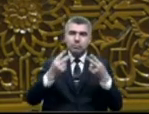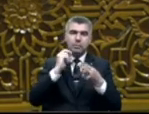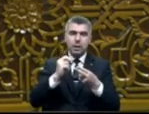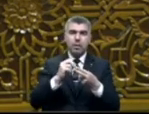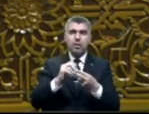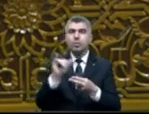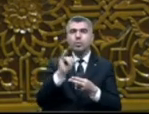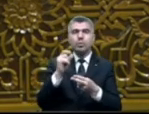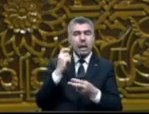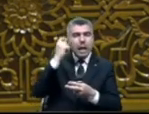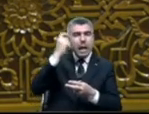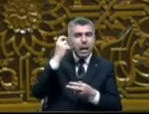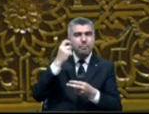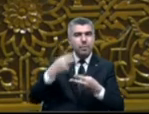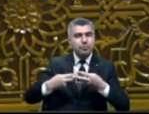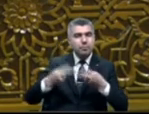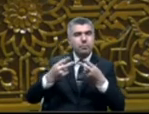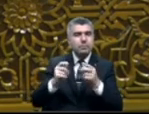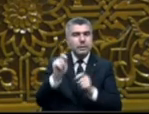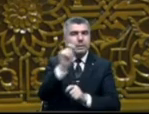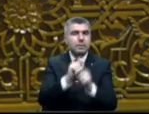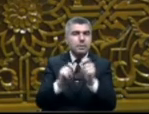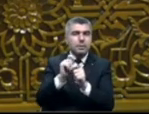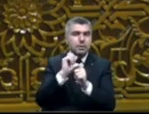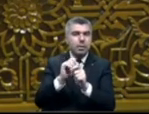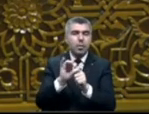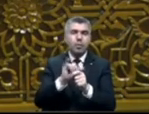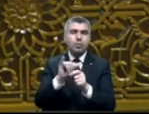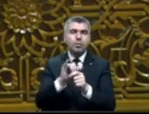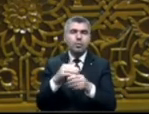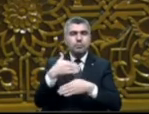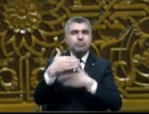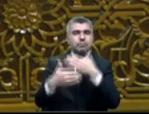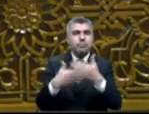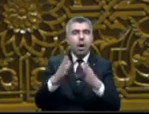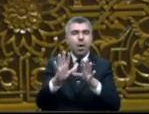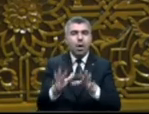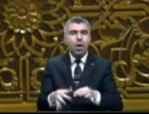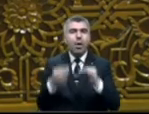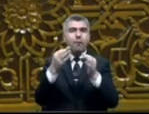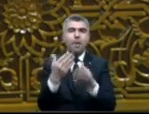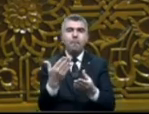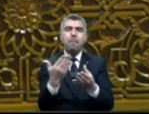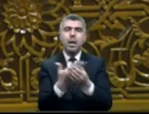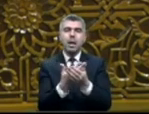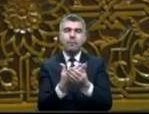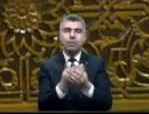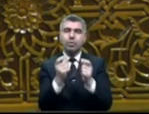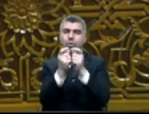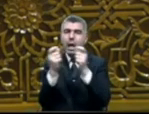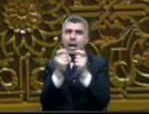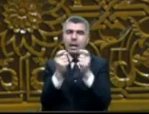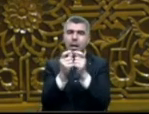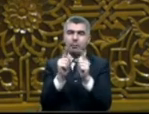مجرد نوايا لما تسمونه تدارس مختلف السيناريوهات التقنية والاقتصادية لإيجاد حلول مناسبة لملف شركة سامير